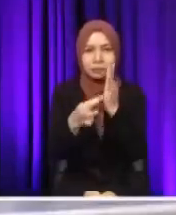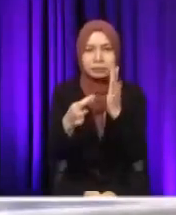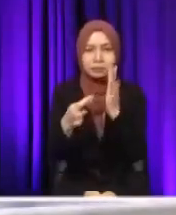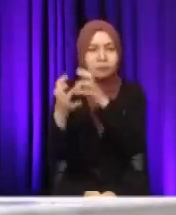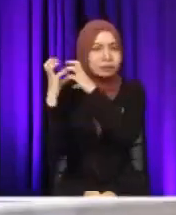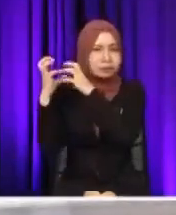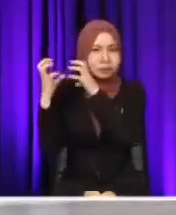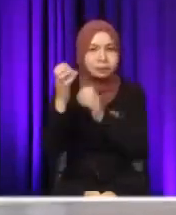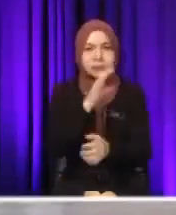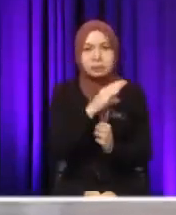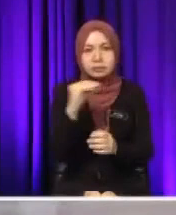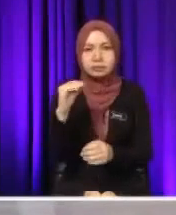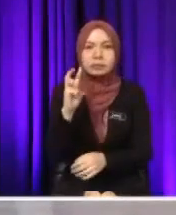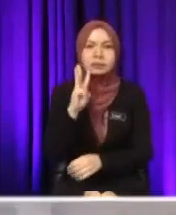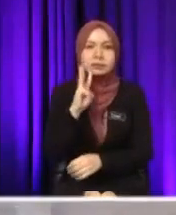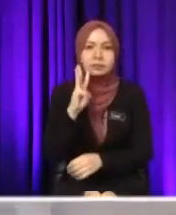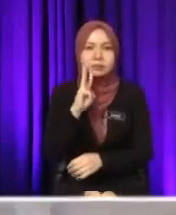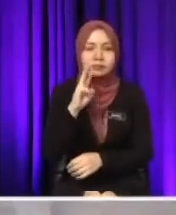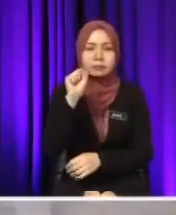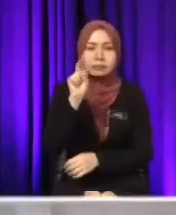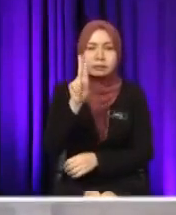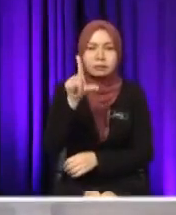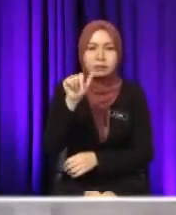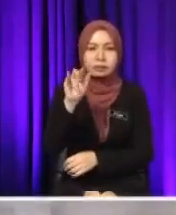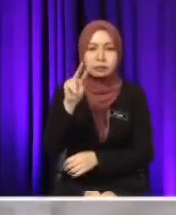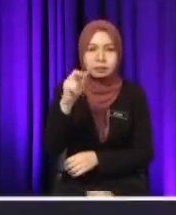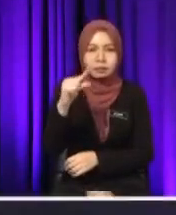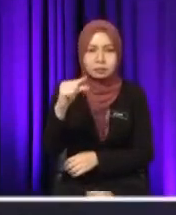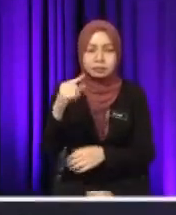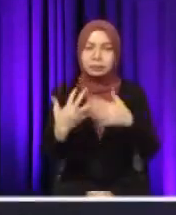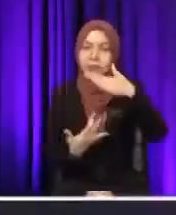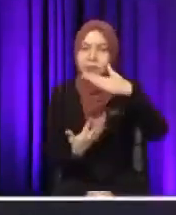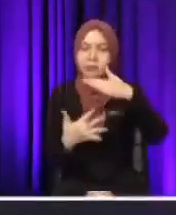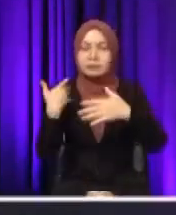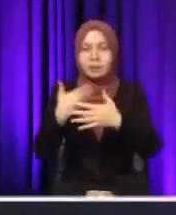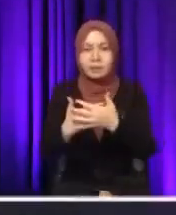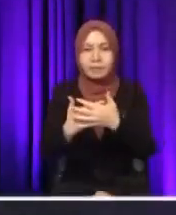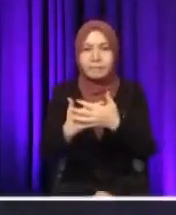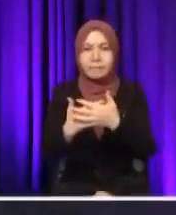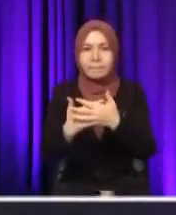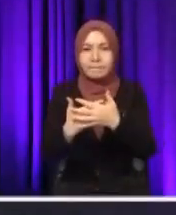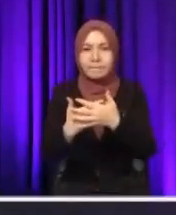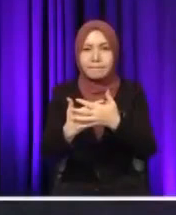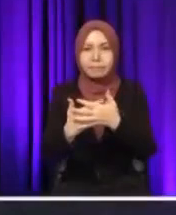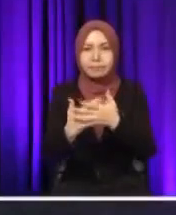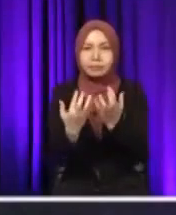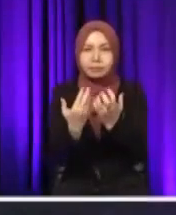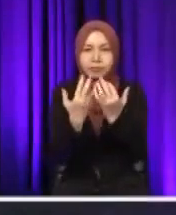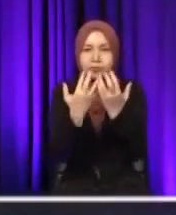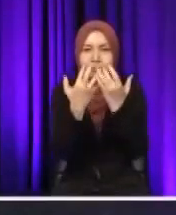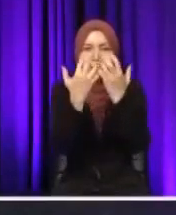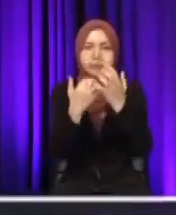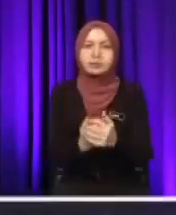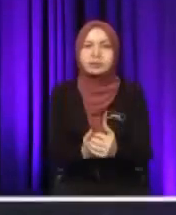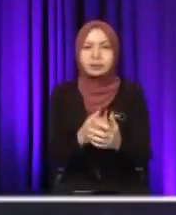Dah biasa. Dah tahu Ni dah veteran dah. Okay. Dah pakar buat sabun. Okey, baiklah. So seterusnya Adam, kita nak buat apa pula?